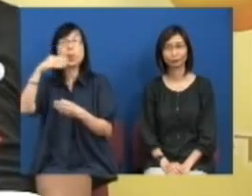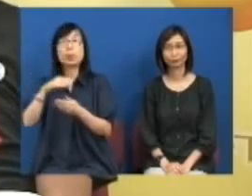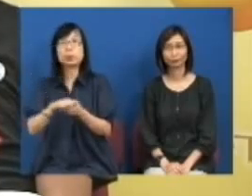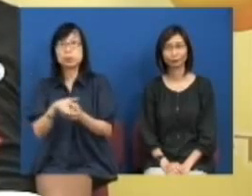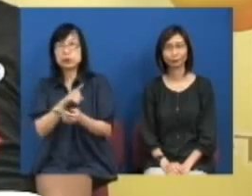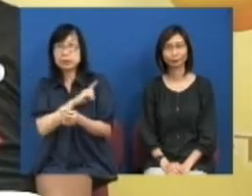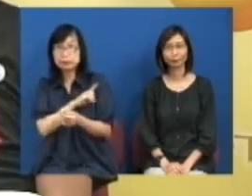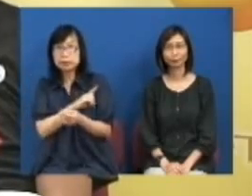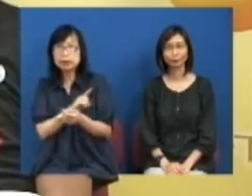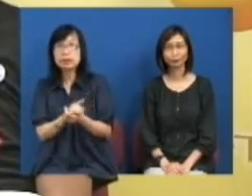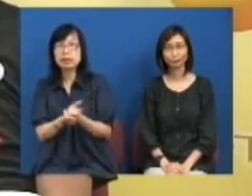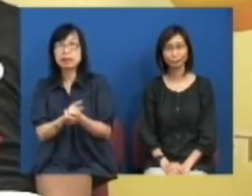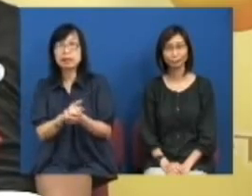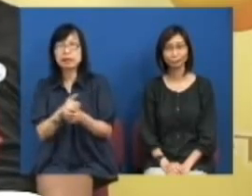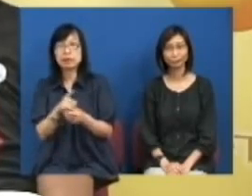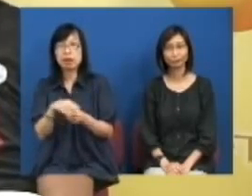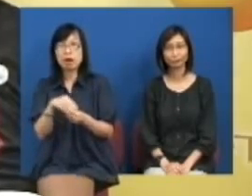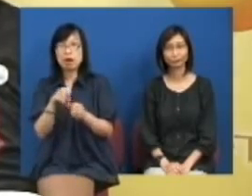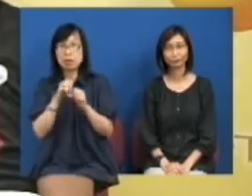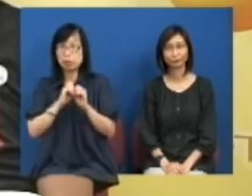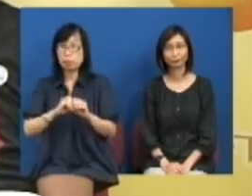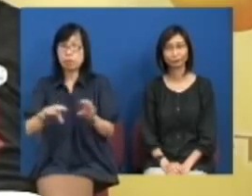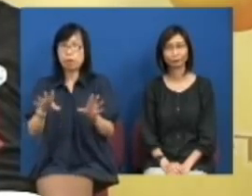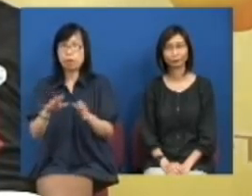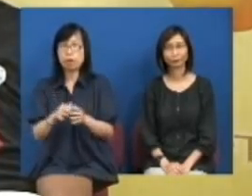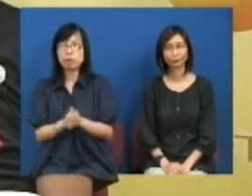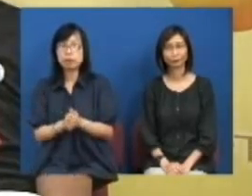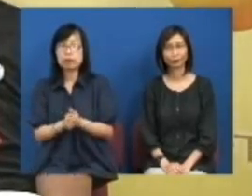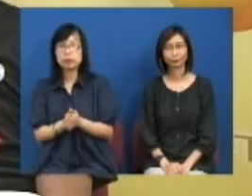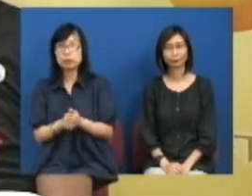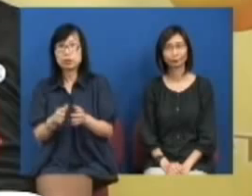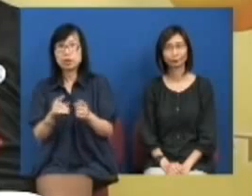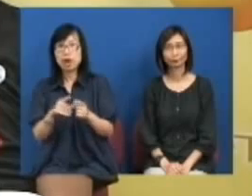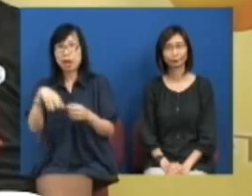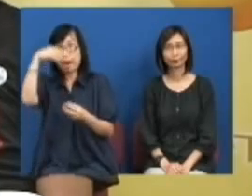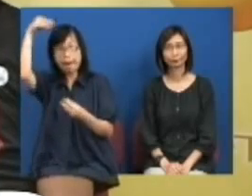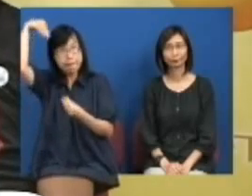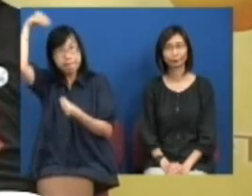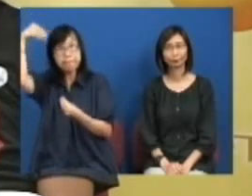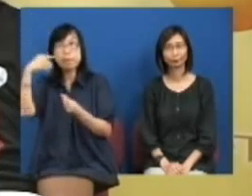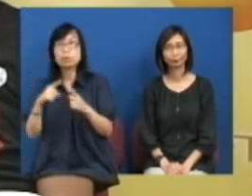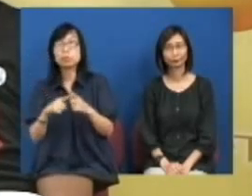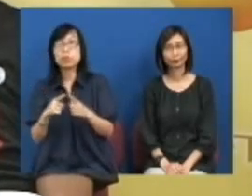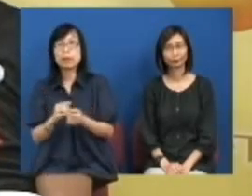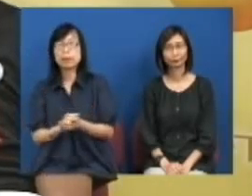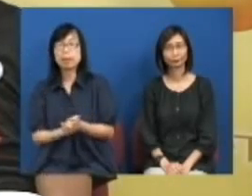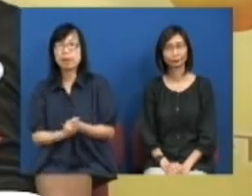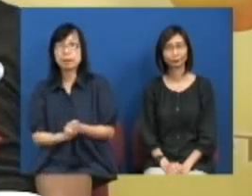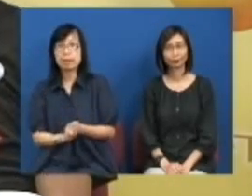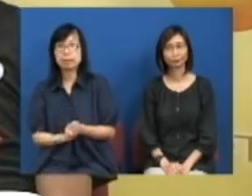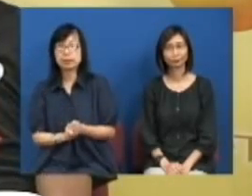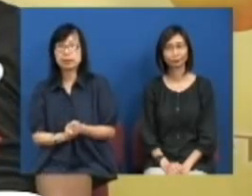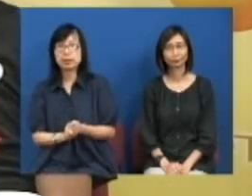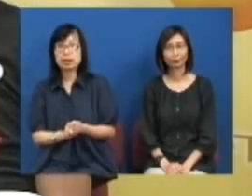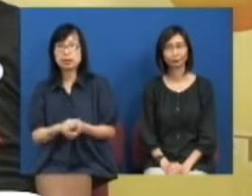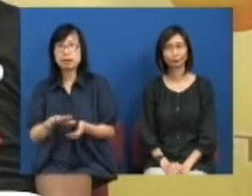本身咧就係一個放牧嘅地方嚟，因為蒙古人係逐水草而居啊，係嘛？咁就